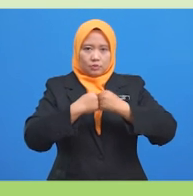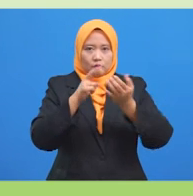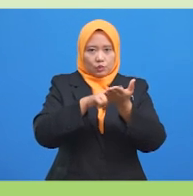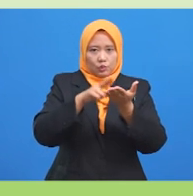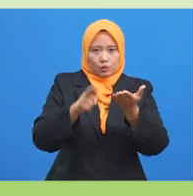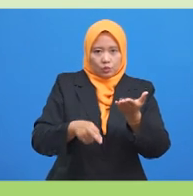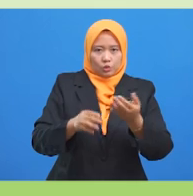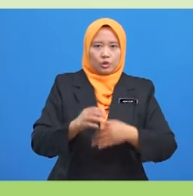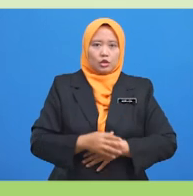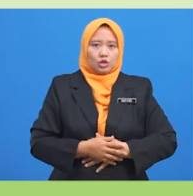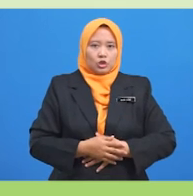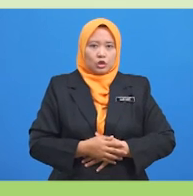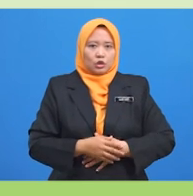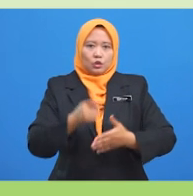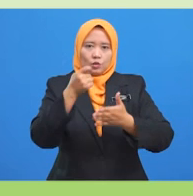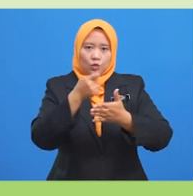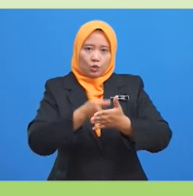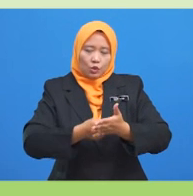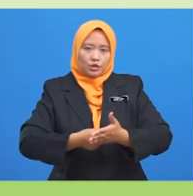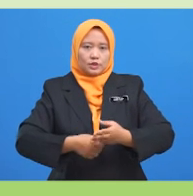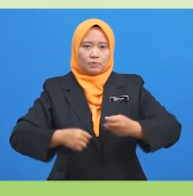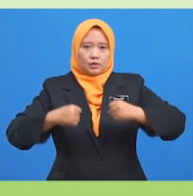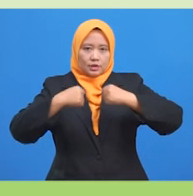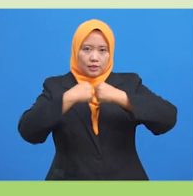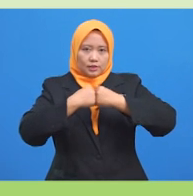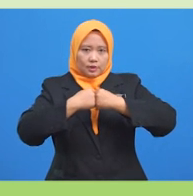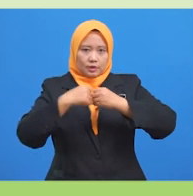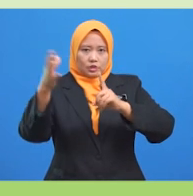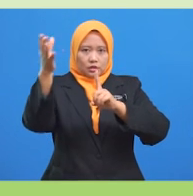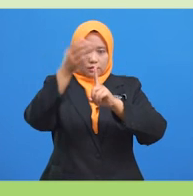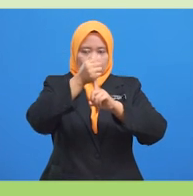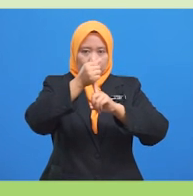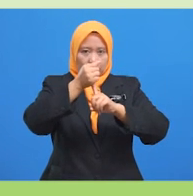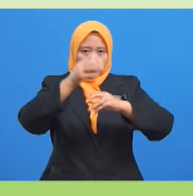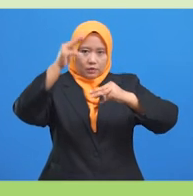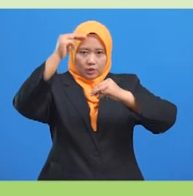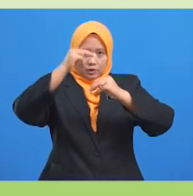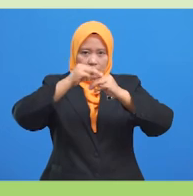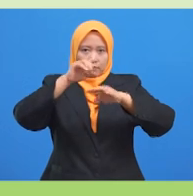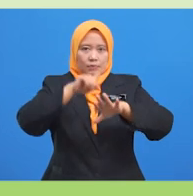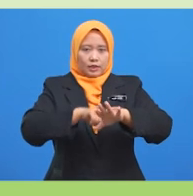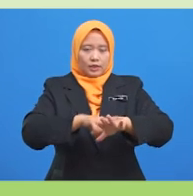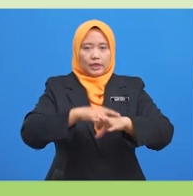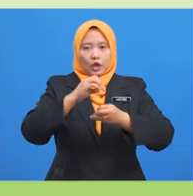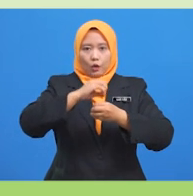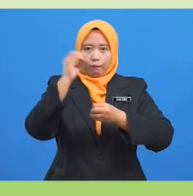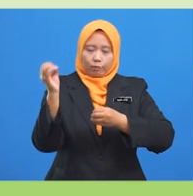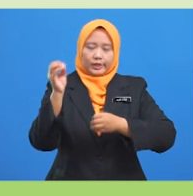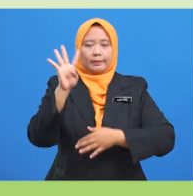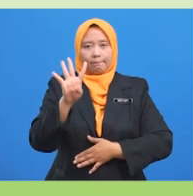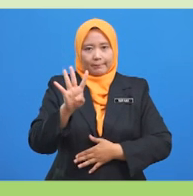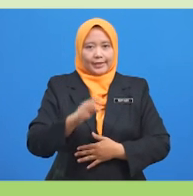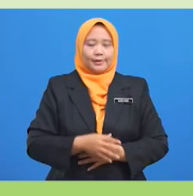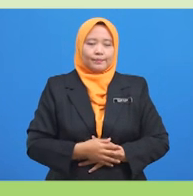menurun. Kos marginal mencapai minimum pada output keempat. Lepas ini, murid